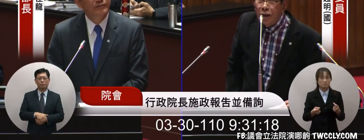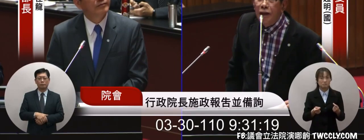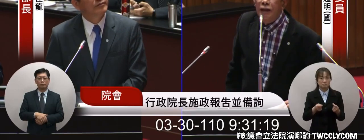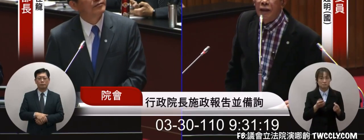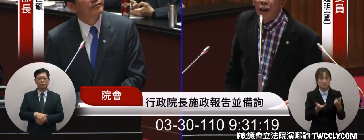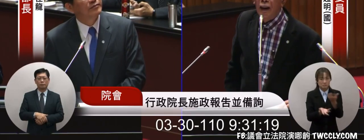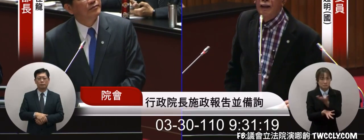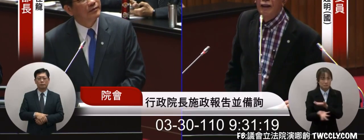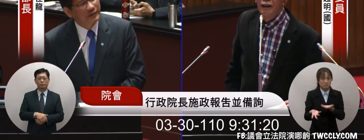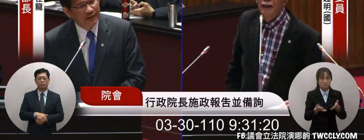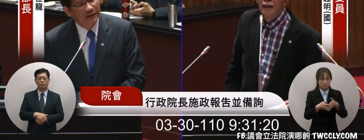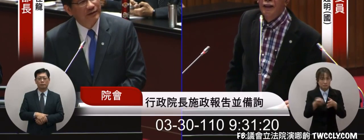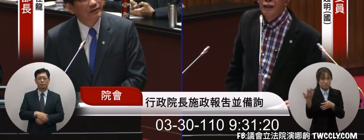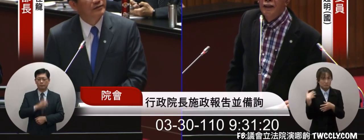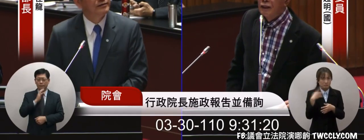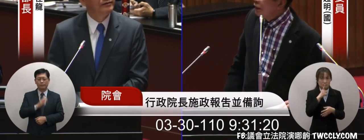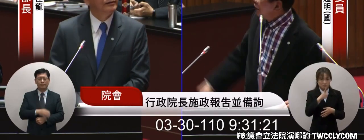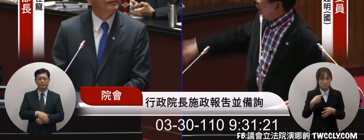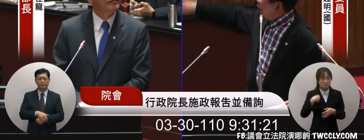的我都記得是